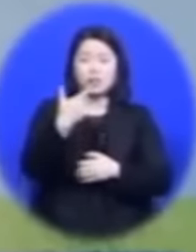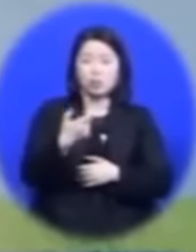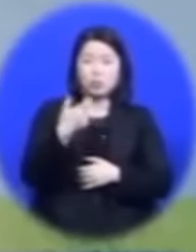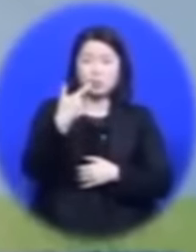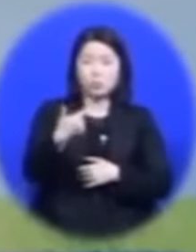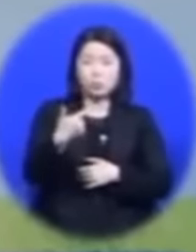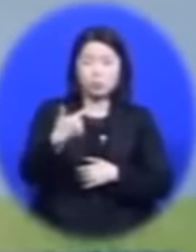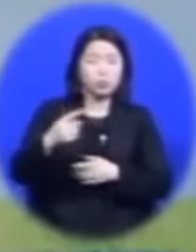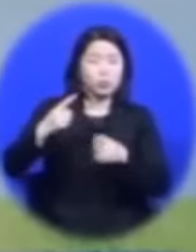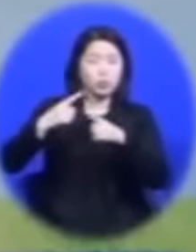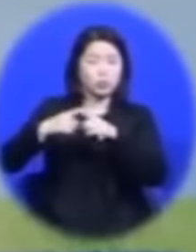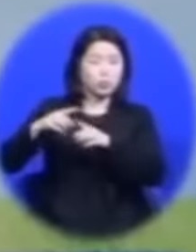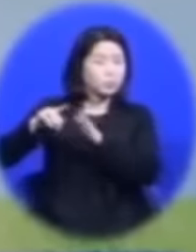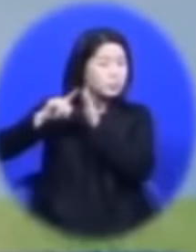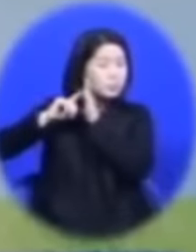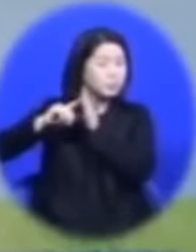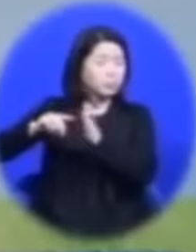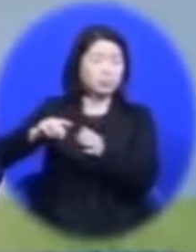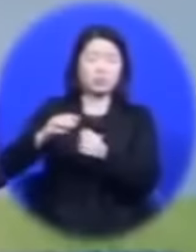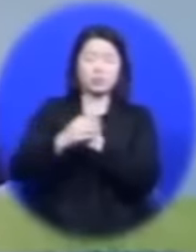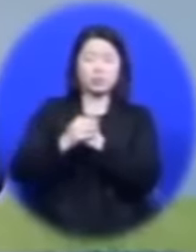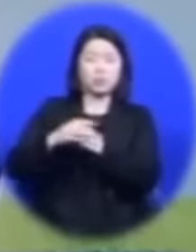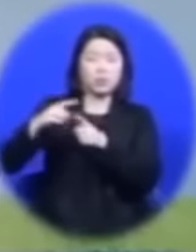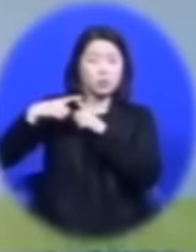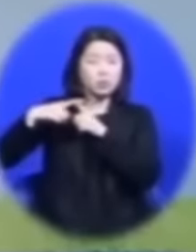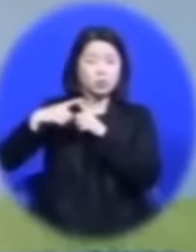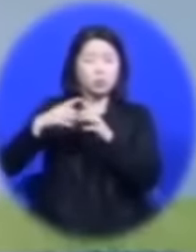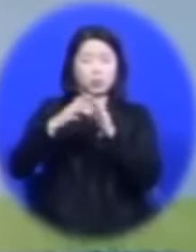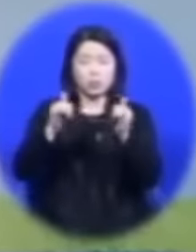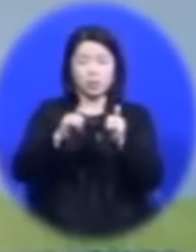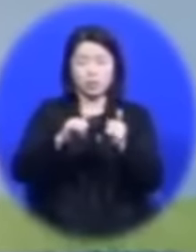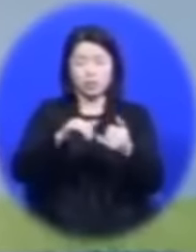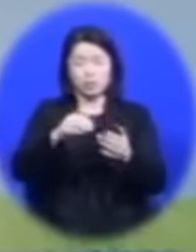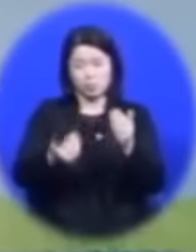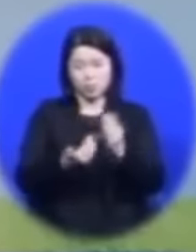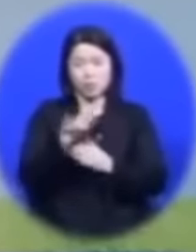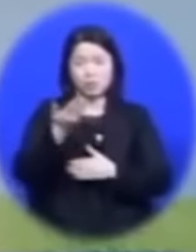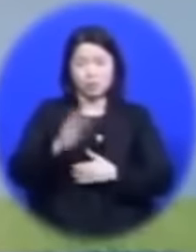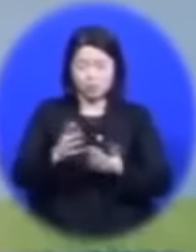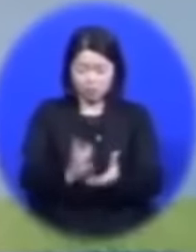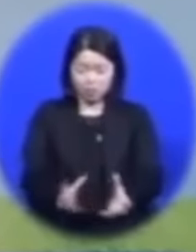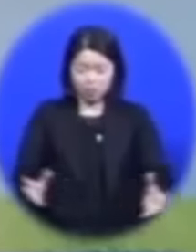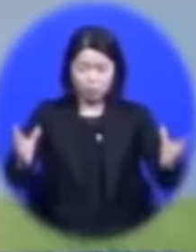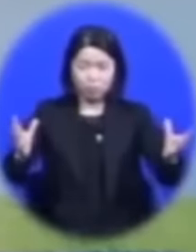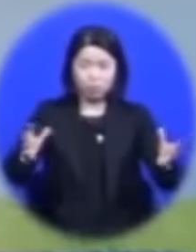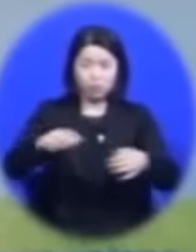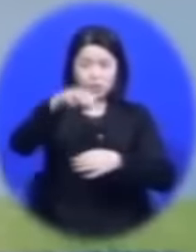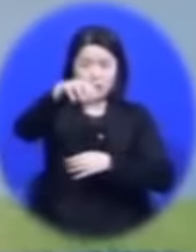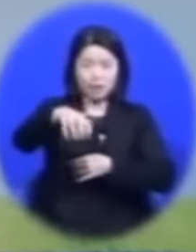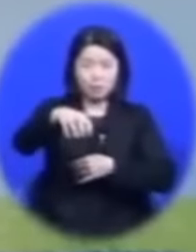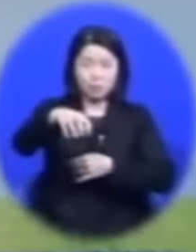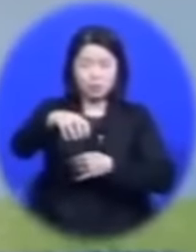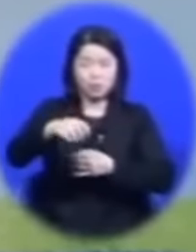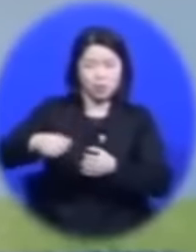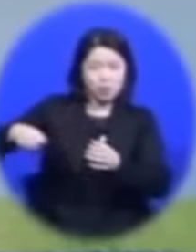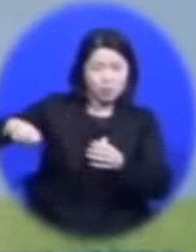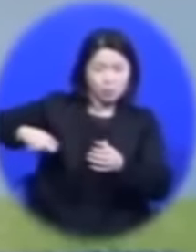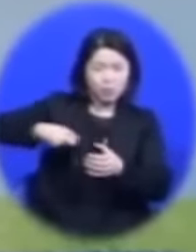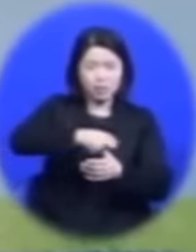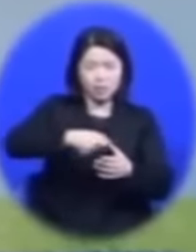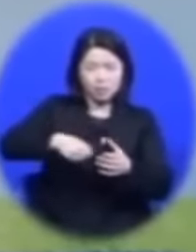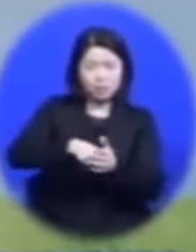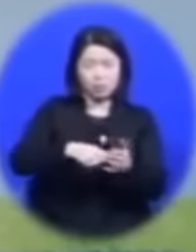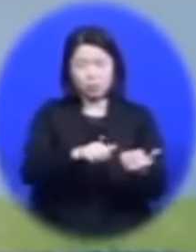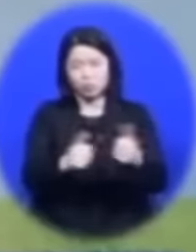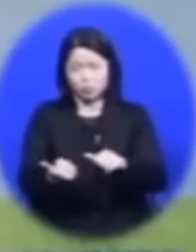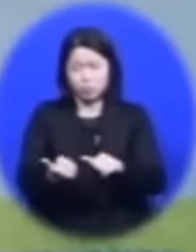66명의 순교자가 날 때 그때 구덩이 앞에서 죽창에 찔려서 죽을 때 어린 아들을 품에